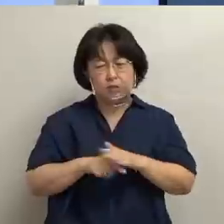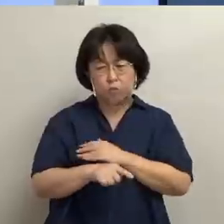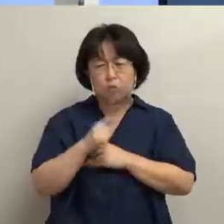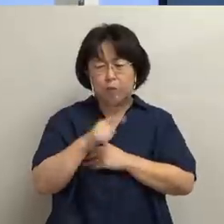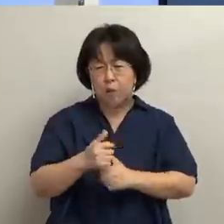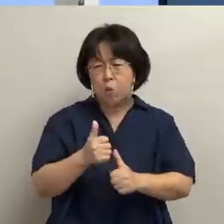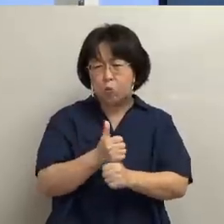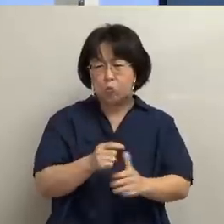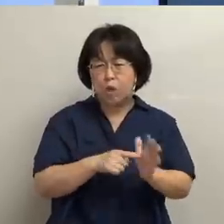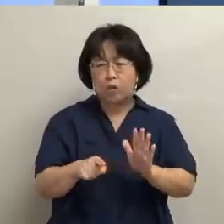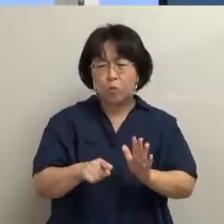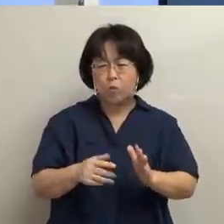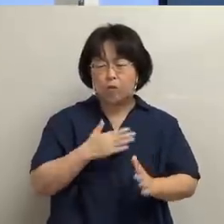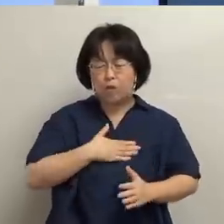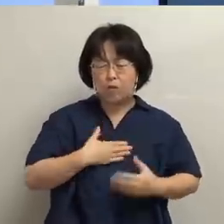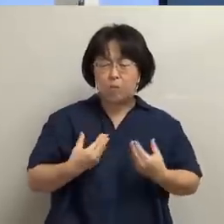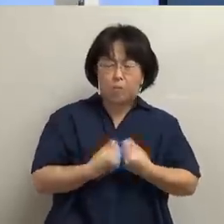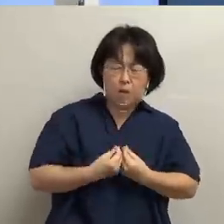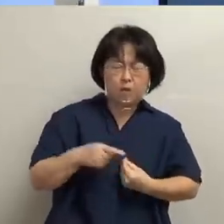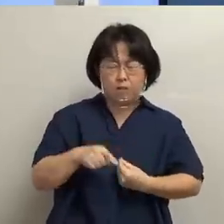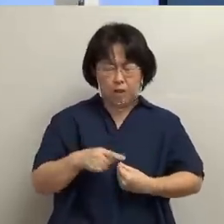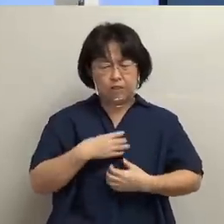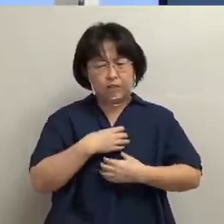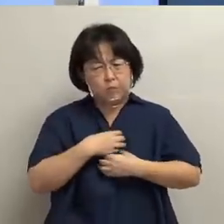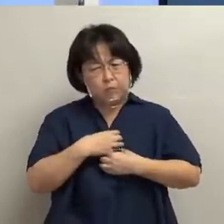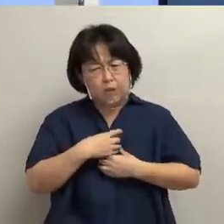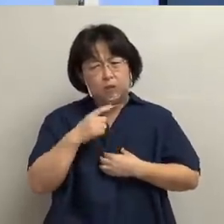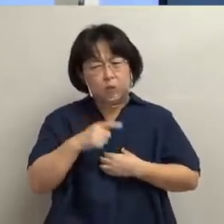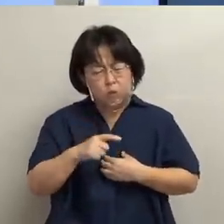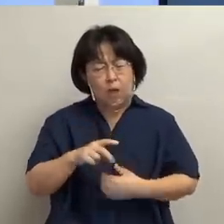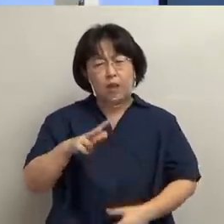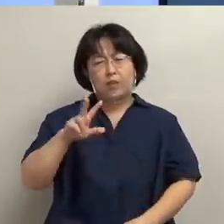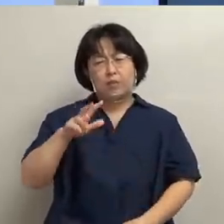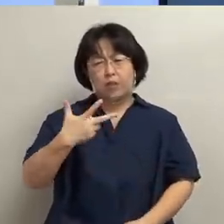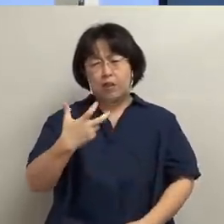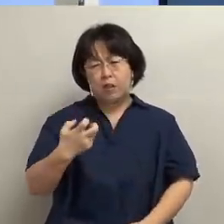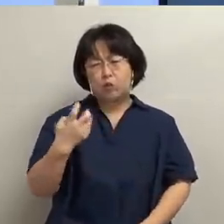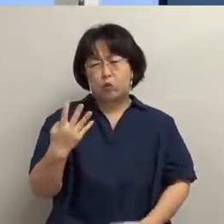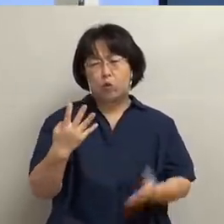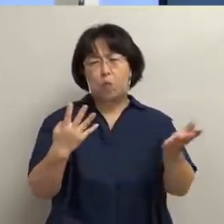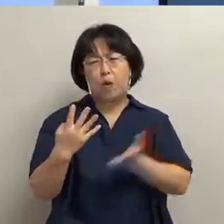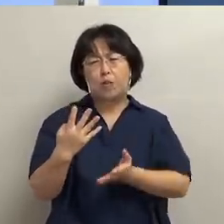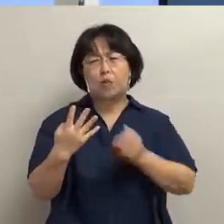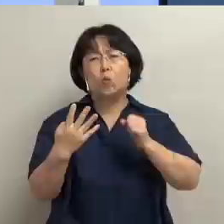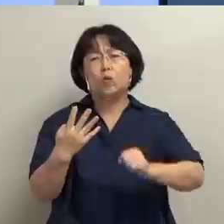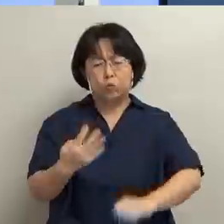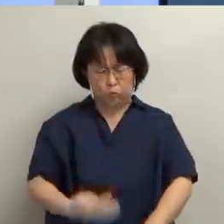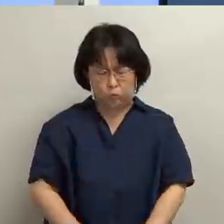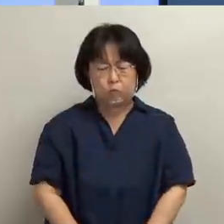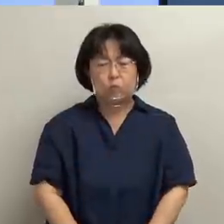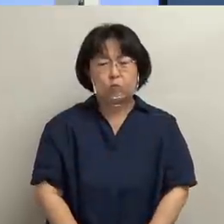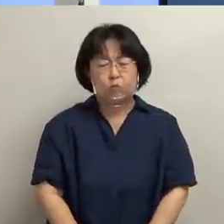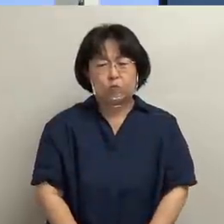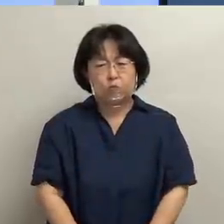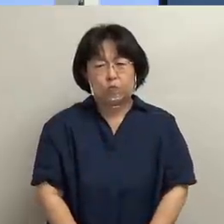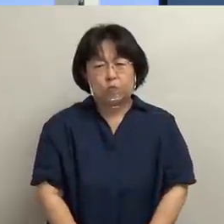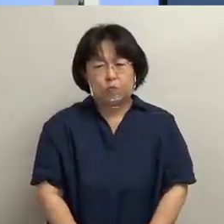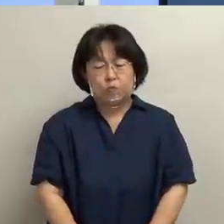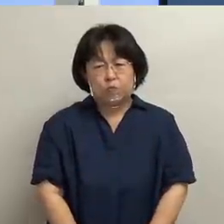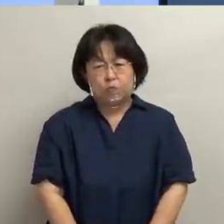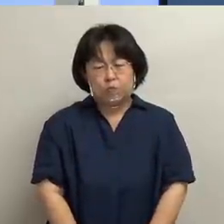は心配だっていう方が74%いうとこれがあこの受けたくない理由の最大のものだということがわかり